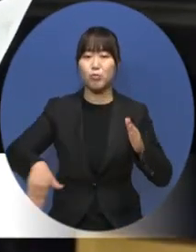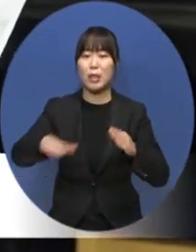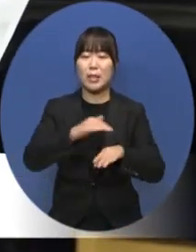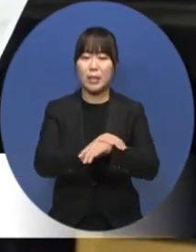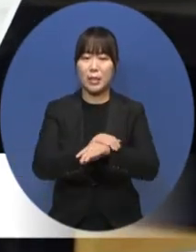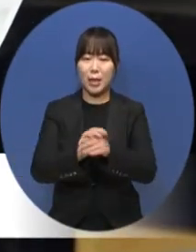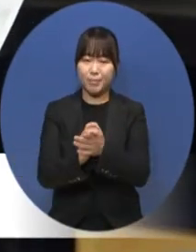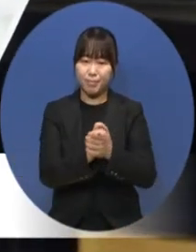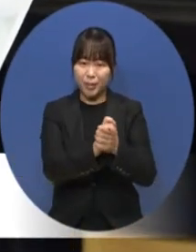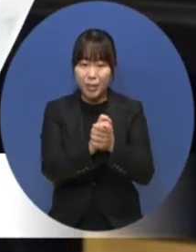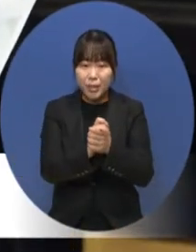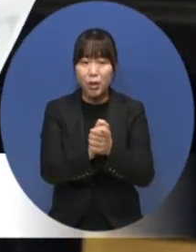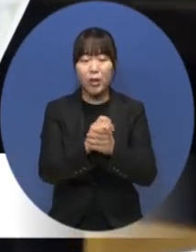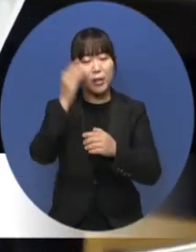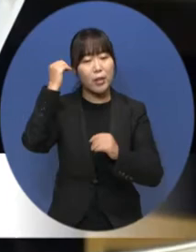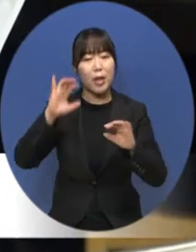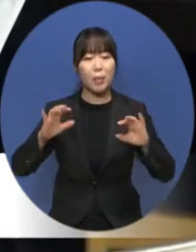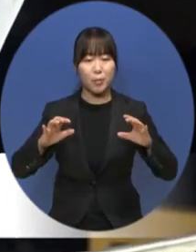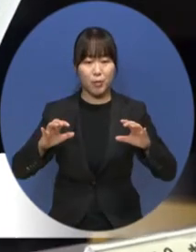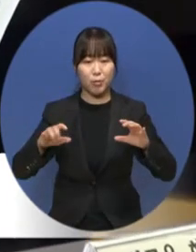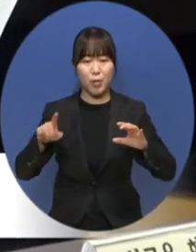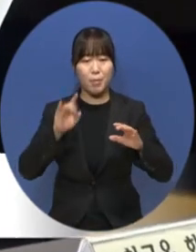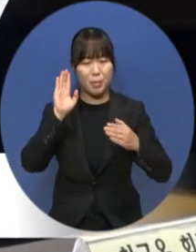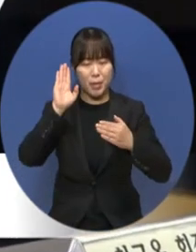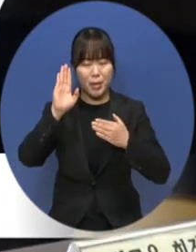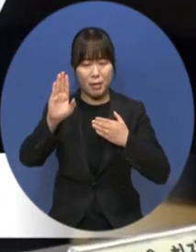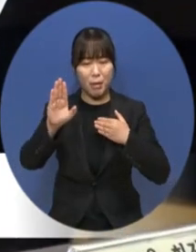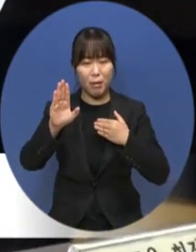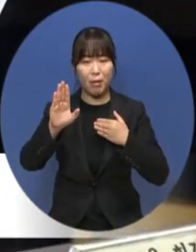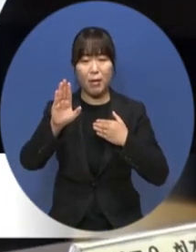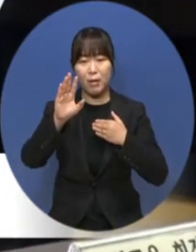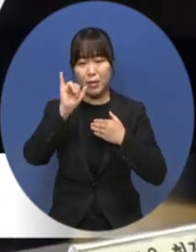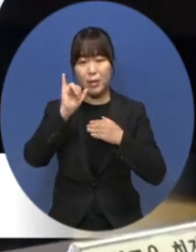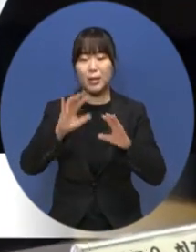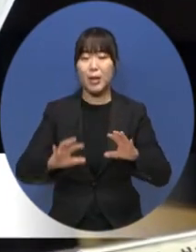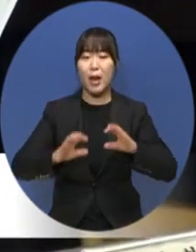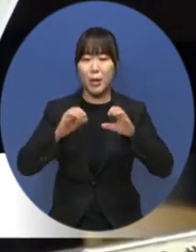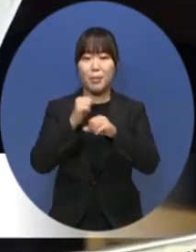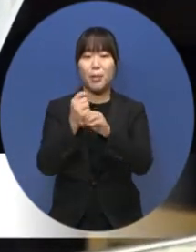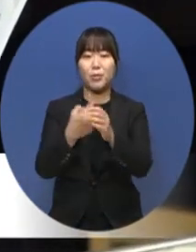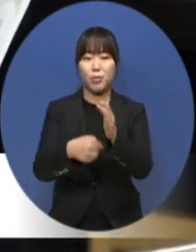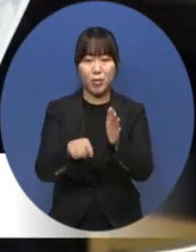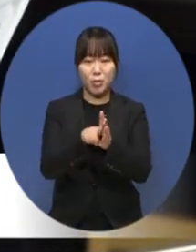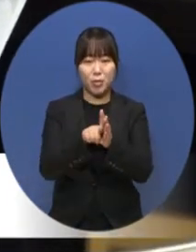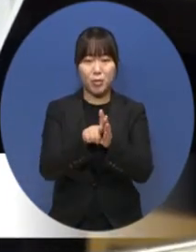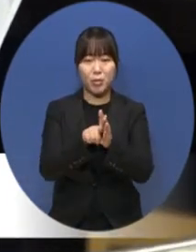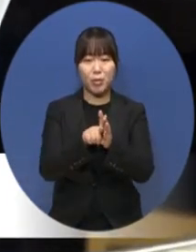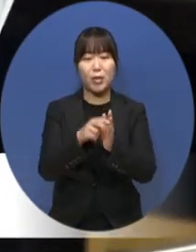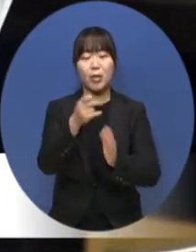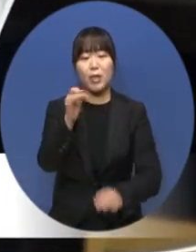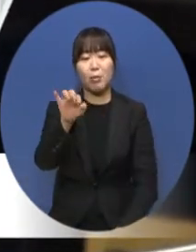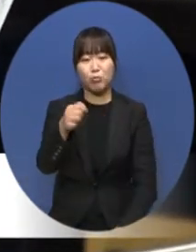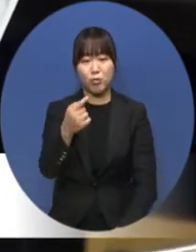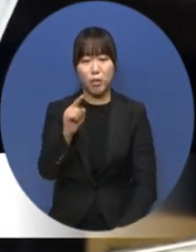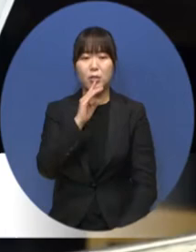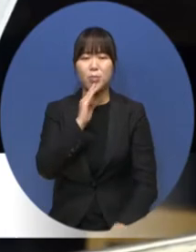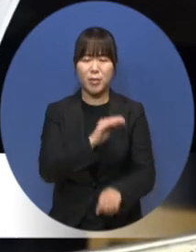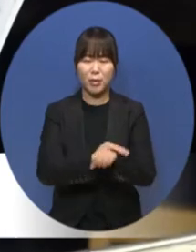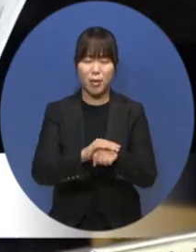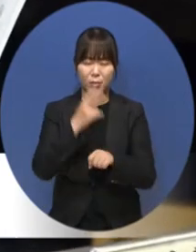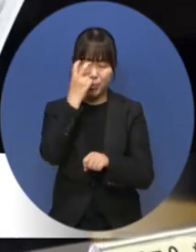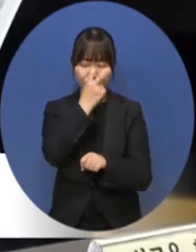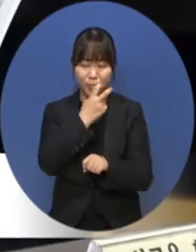잘 융합해서 대한민국의 미래가 있는 나라를 만들기 위해서는 다문화를 진짜